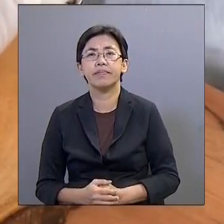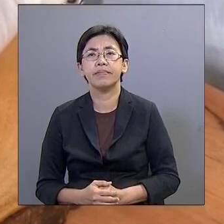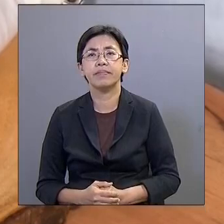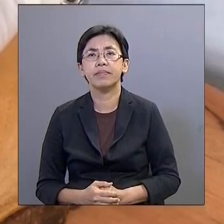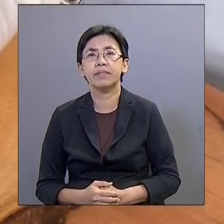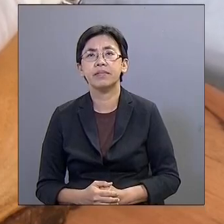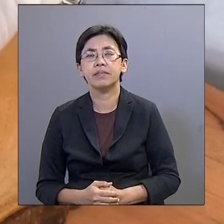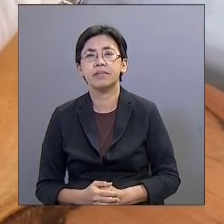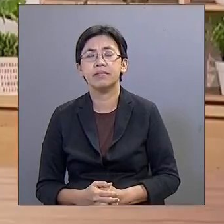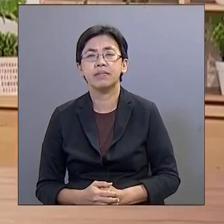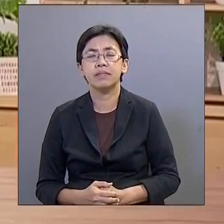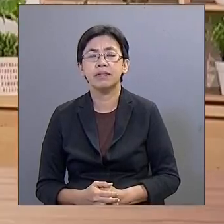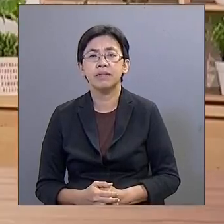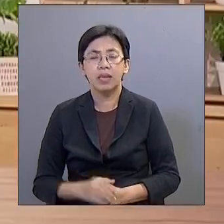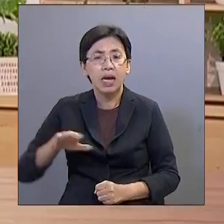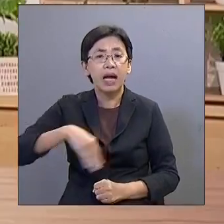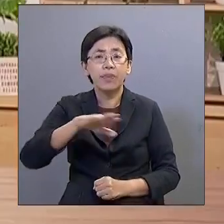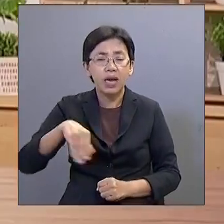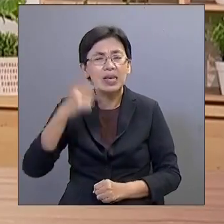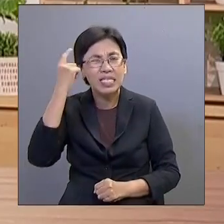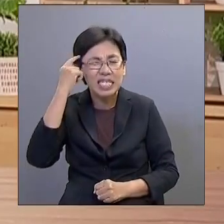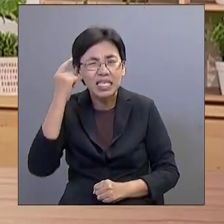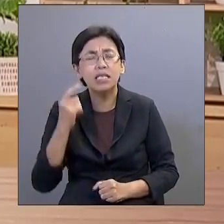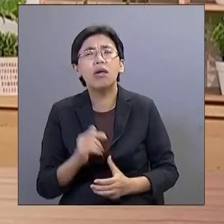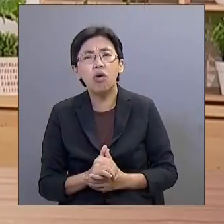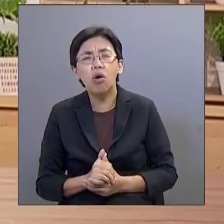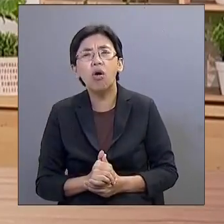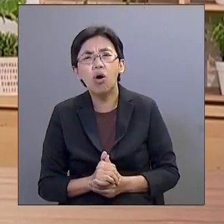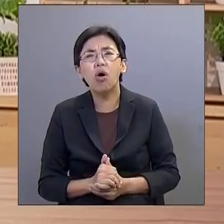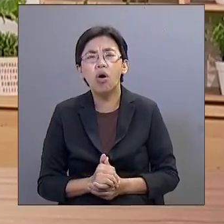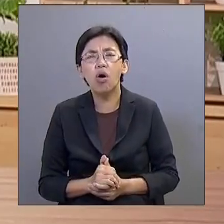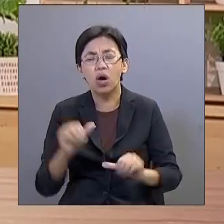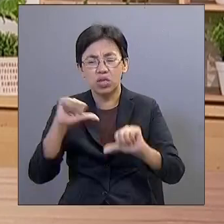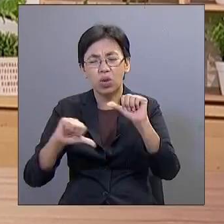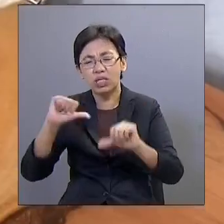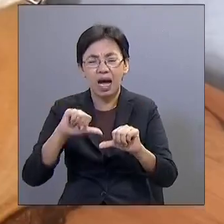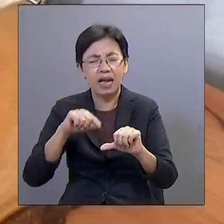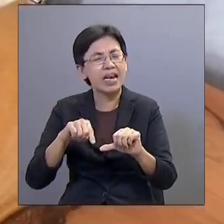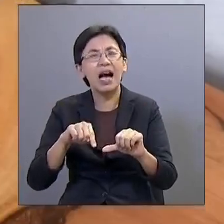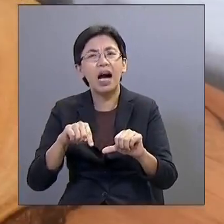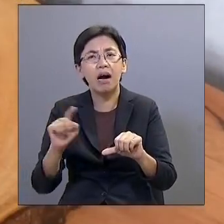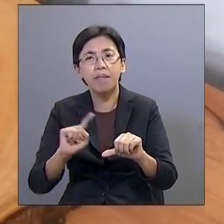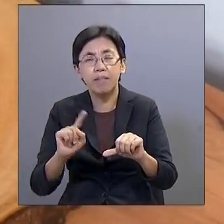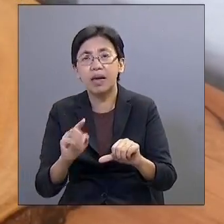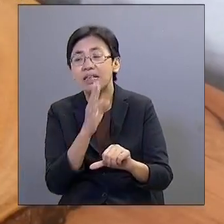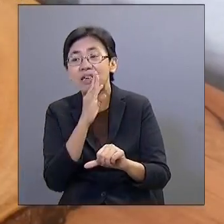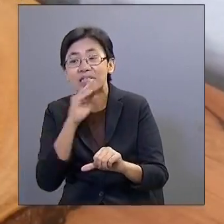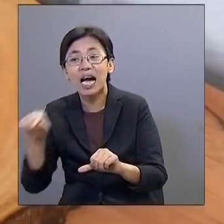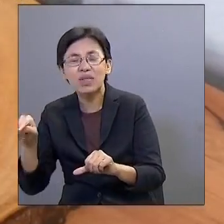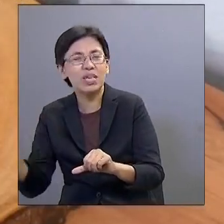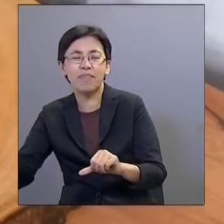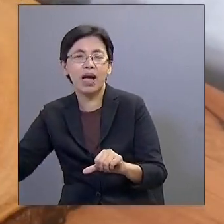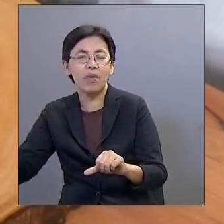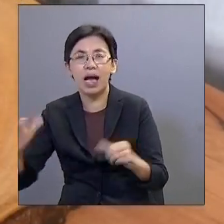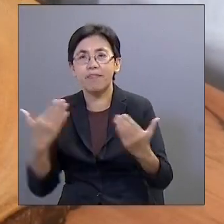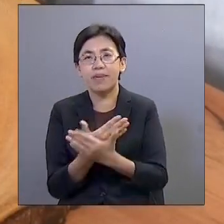มันก็ยังเป็นการที่เราช่วยลดสารที่ทำให้เกิดภาวะโลกร้อนนะคะการก็เลยปรับจากการที่เราใช้ตัวดันแก๊สออกมา